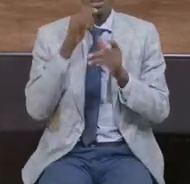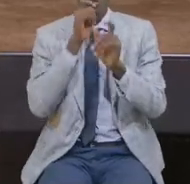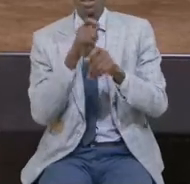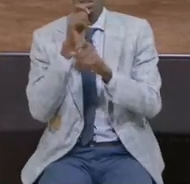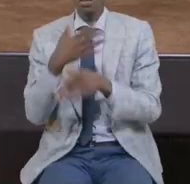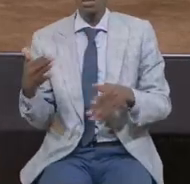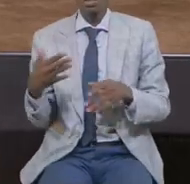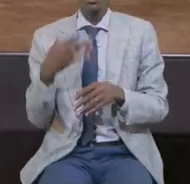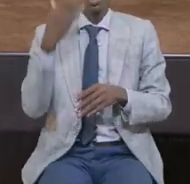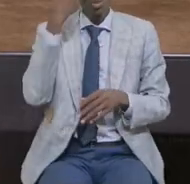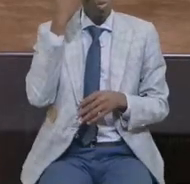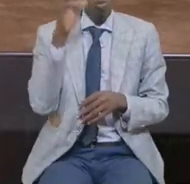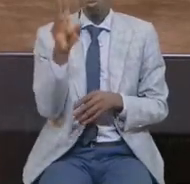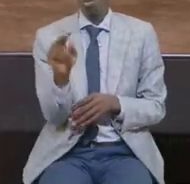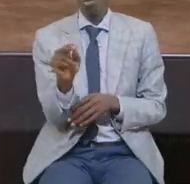Messach et Abednego